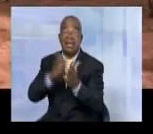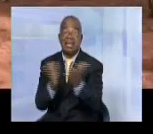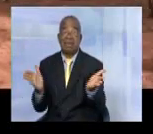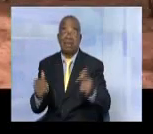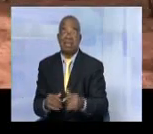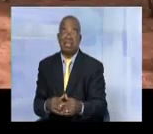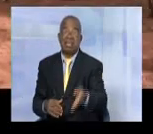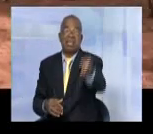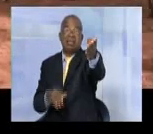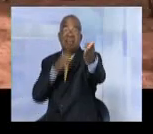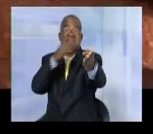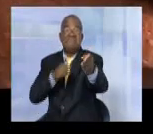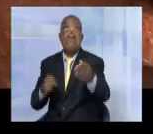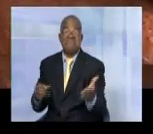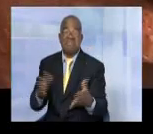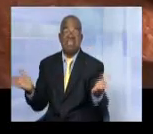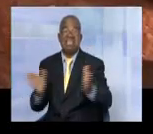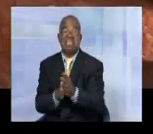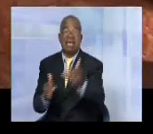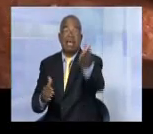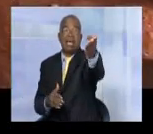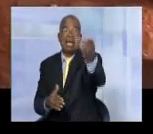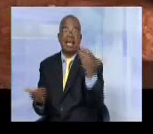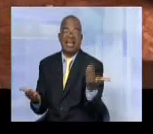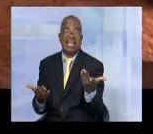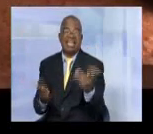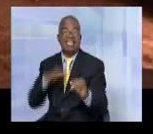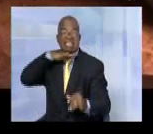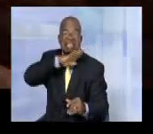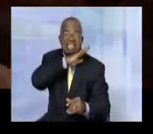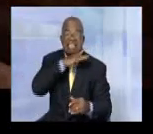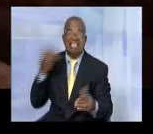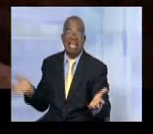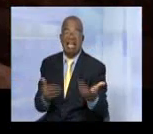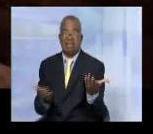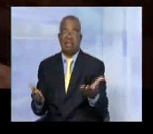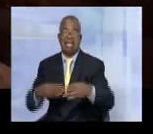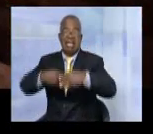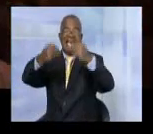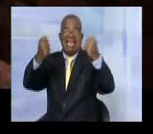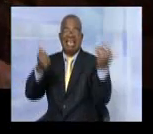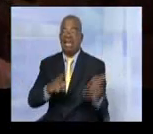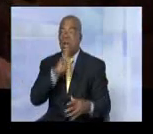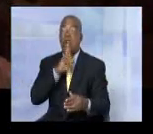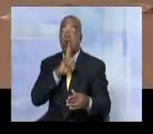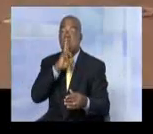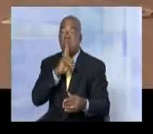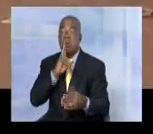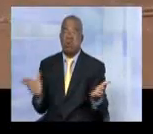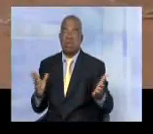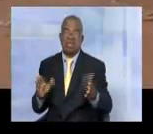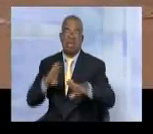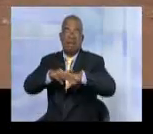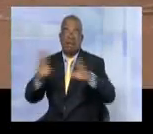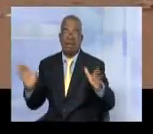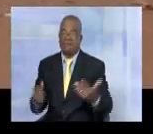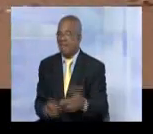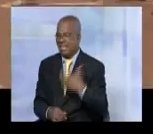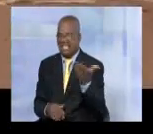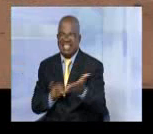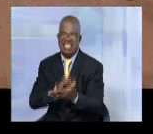À Kounaïri, on note un manque de salles de classe et de tables bancs. La distance entre les villages et